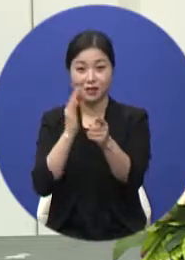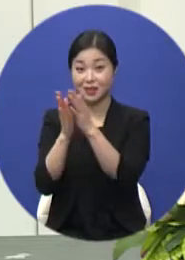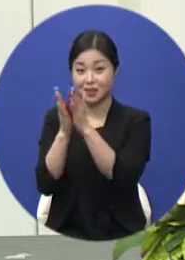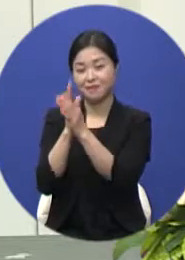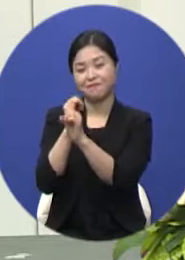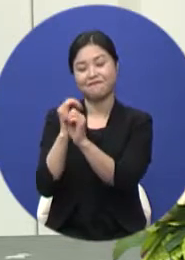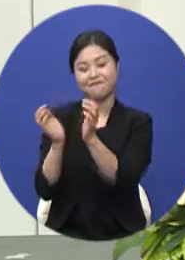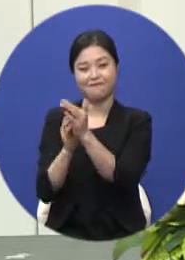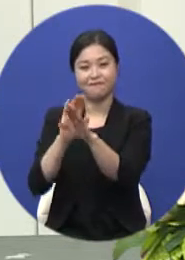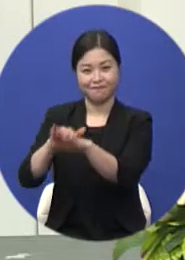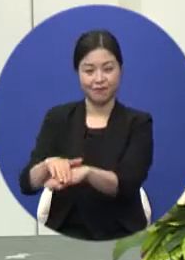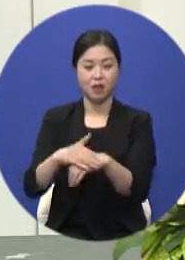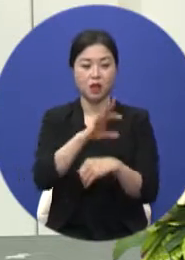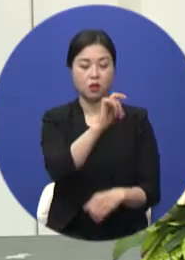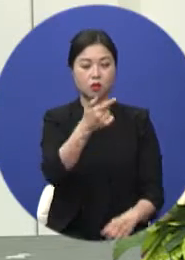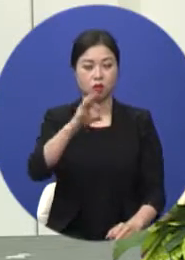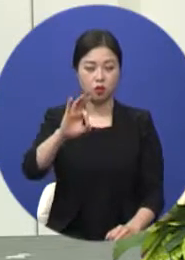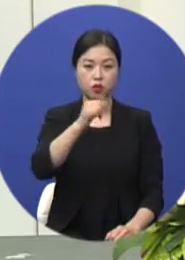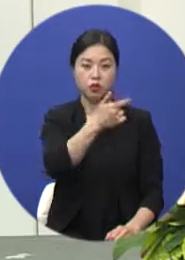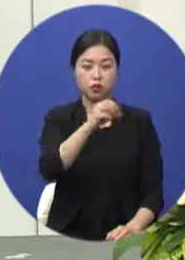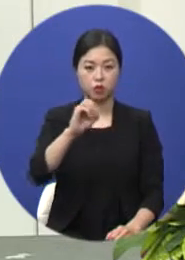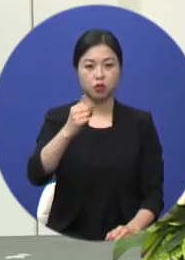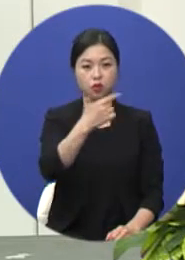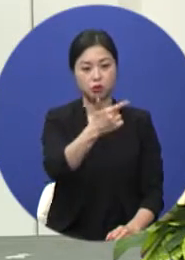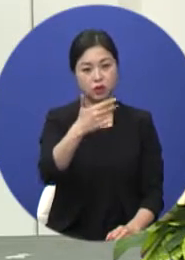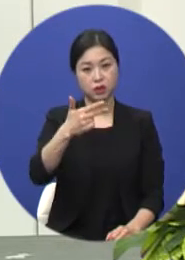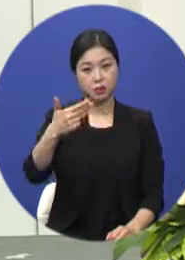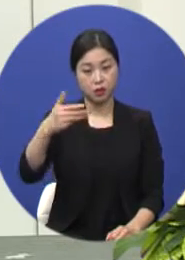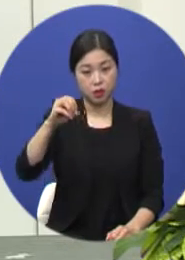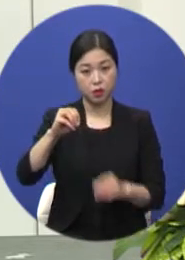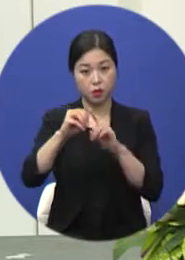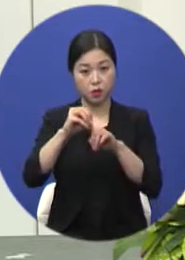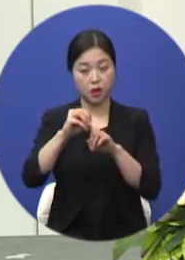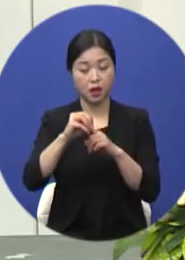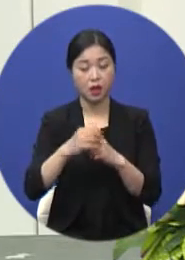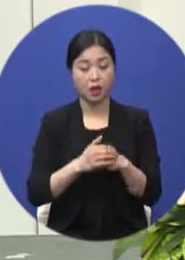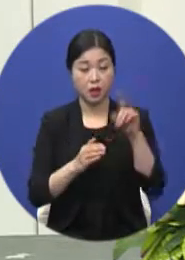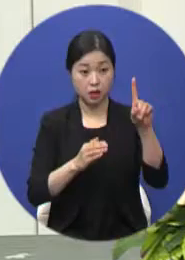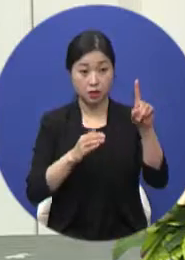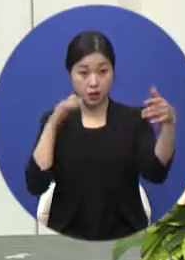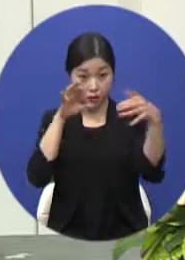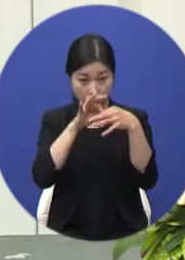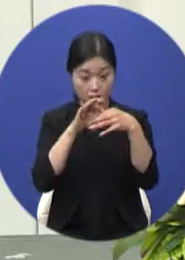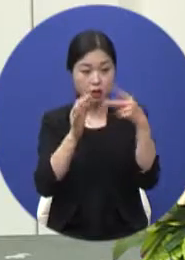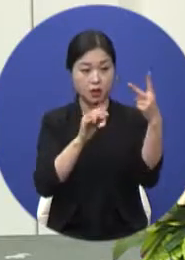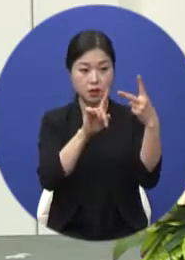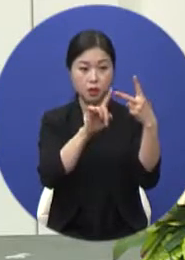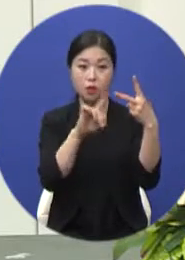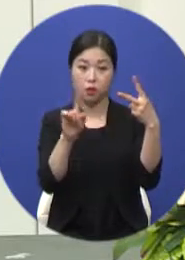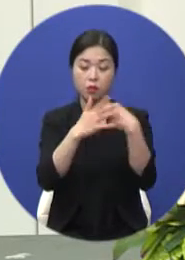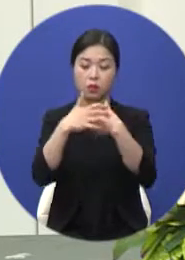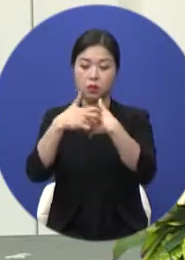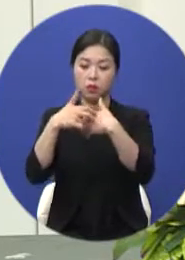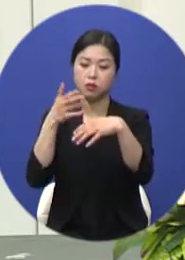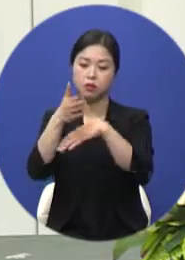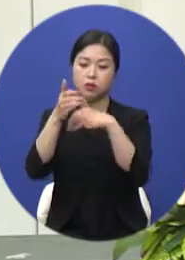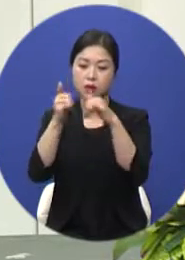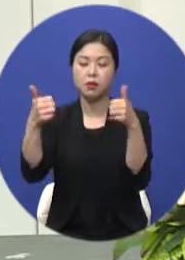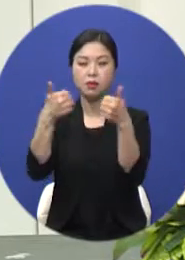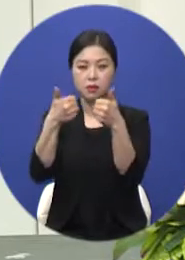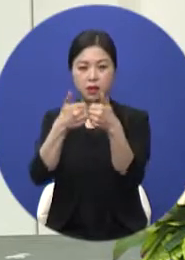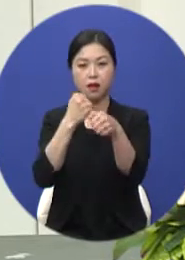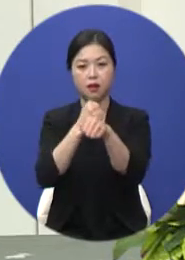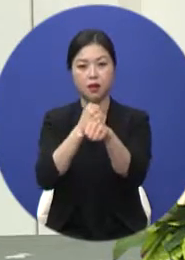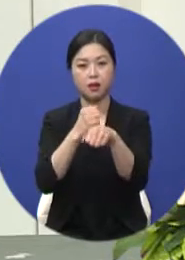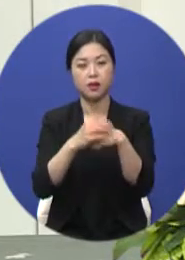060-600-6780 1번 누르시면 우리 스튜디오에 생방송 전화 상담이 되고 2번은 전문가분들이 1대1로 상담을 하고 있고요.